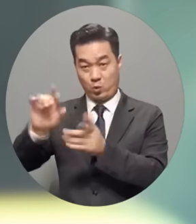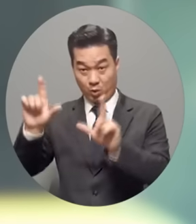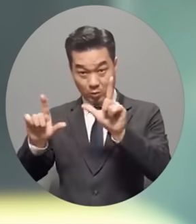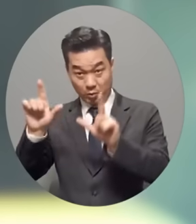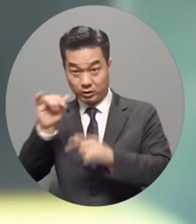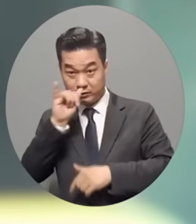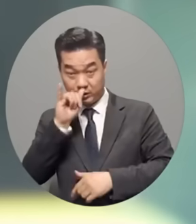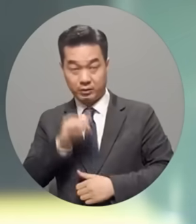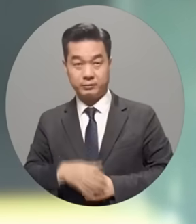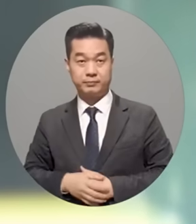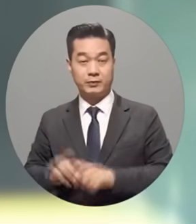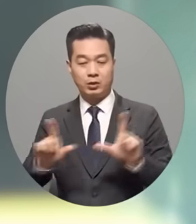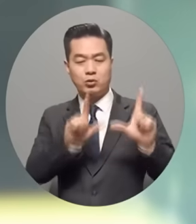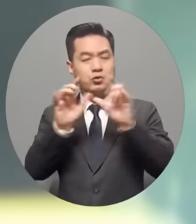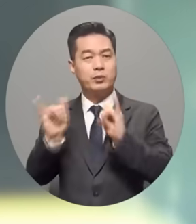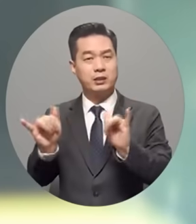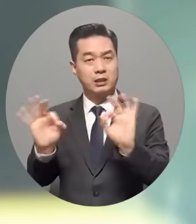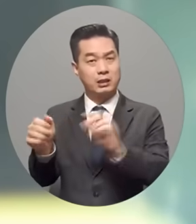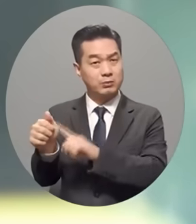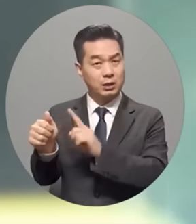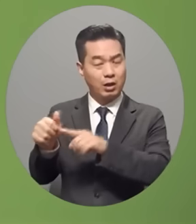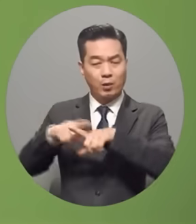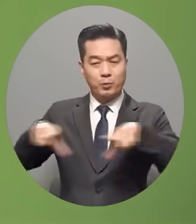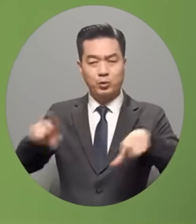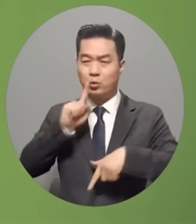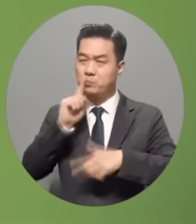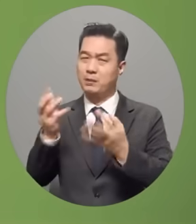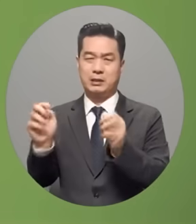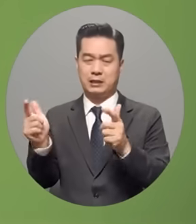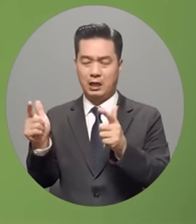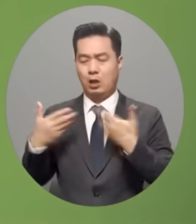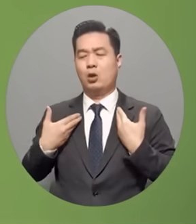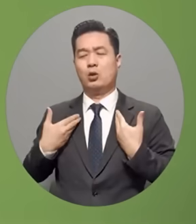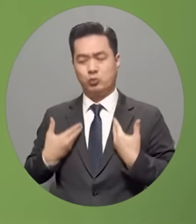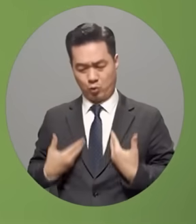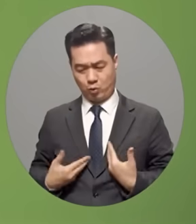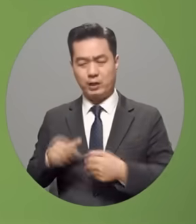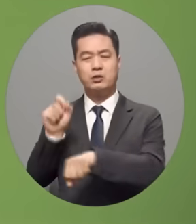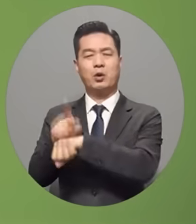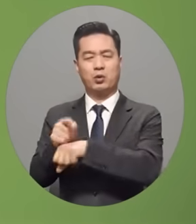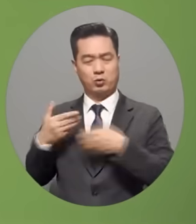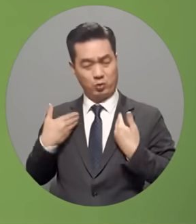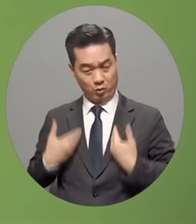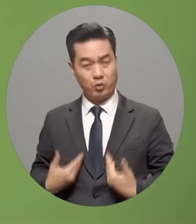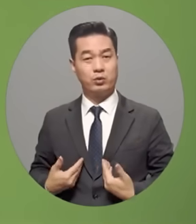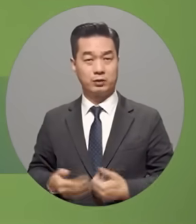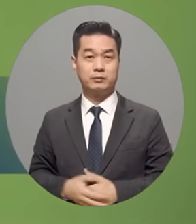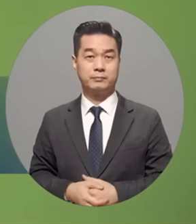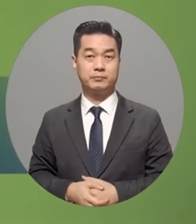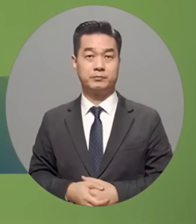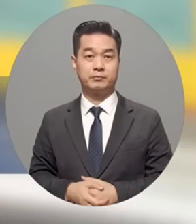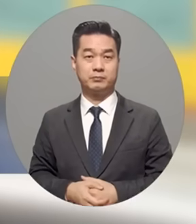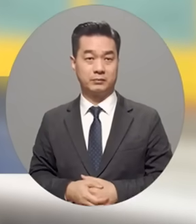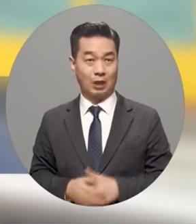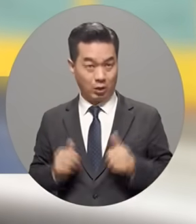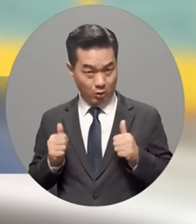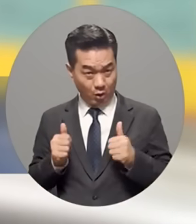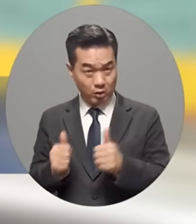띕니다. 주민들은 김 씨가 평소 말수가 적고 조용한 성격이었다고 말했습니다. 성실하신